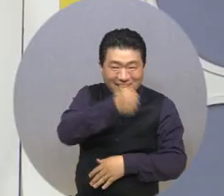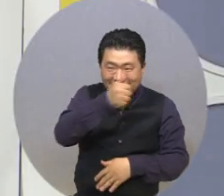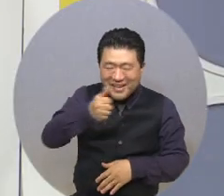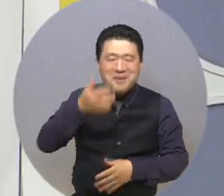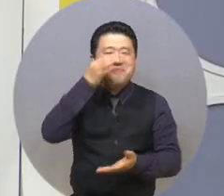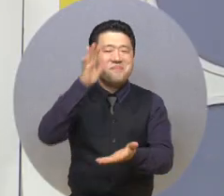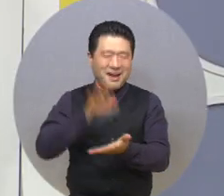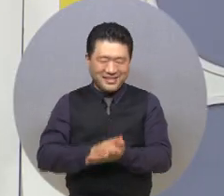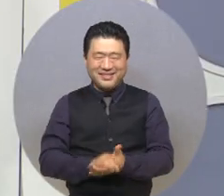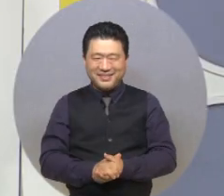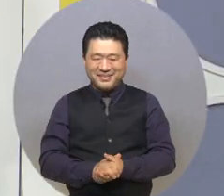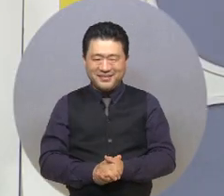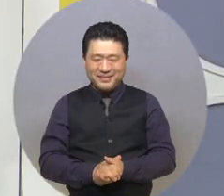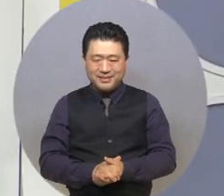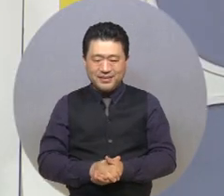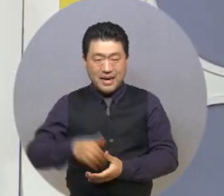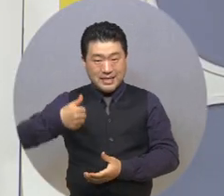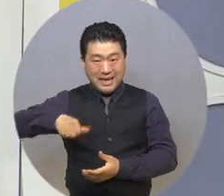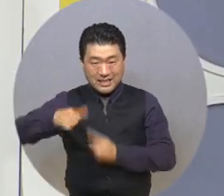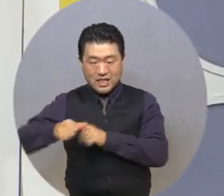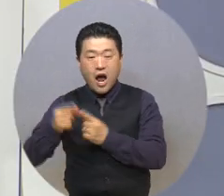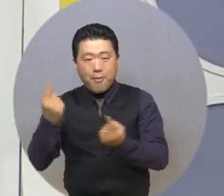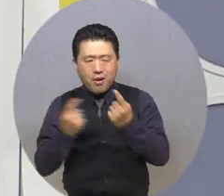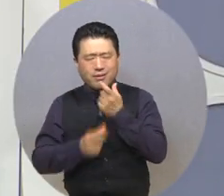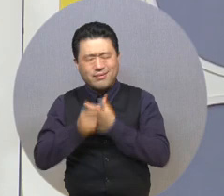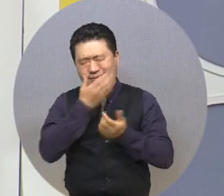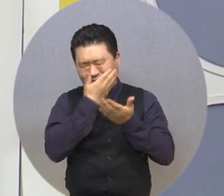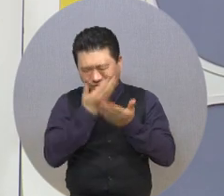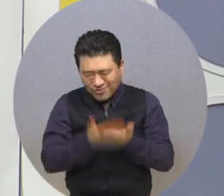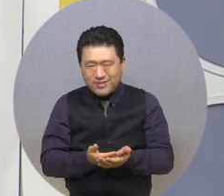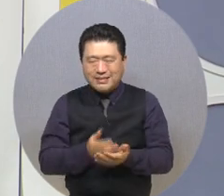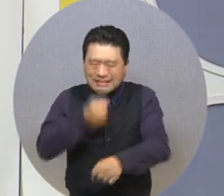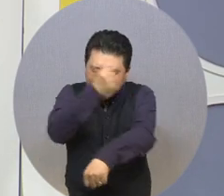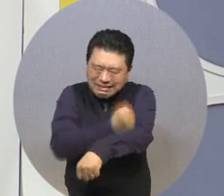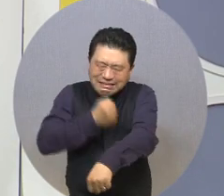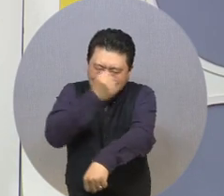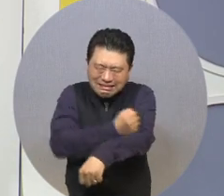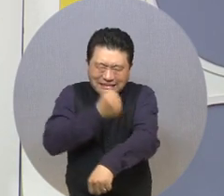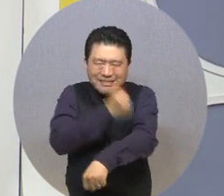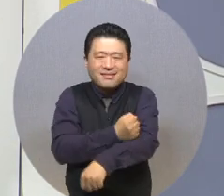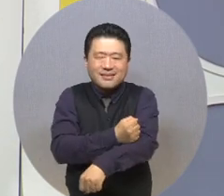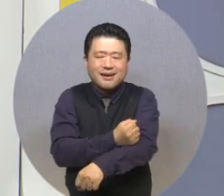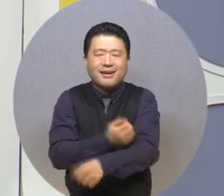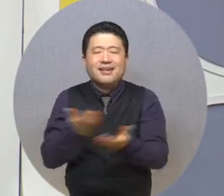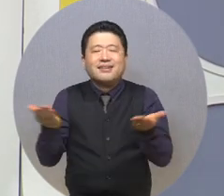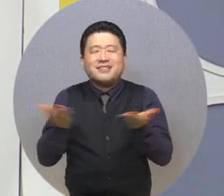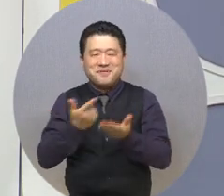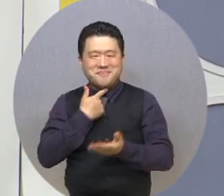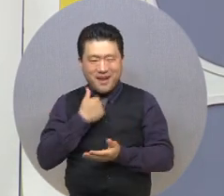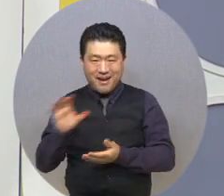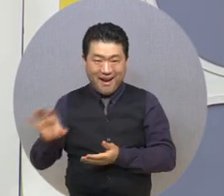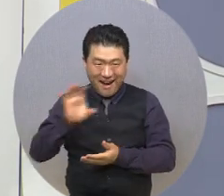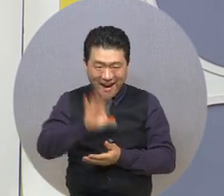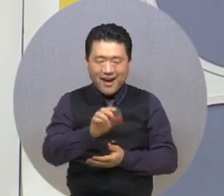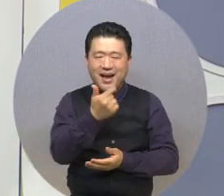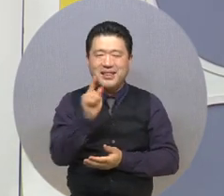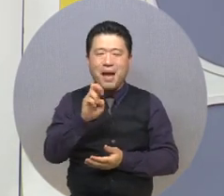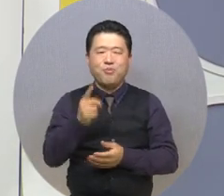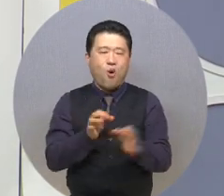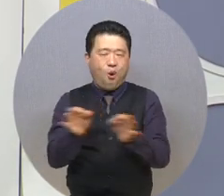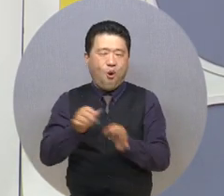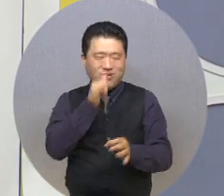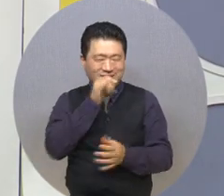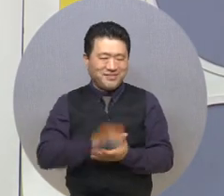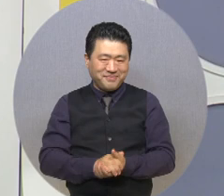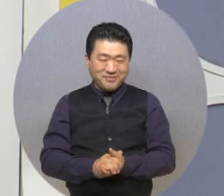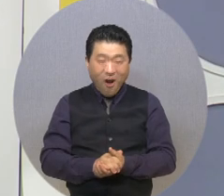하나인데 자식보다도 더 귀하게 농사 지은 것들이 바로 이 남도장터에 있습니다. 뭐